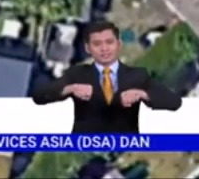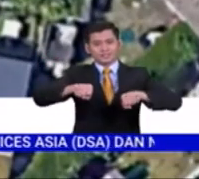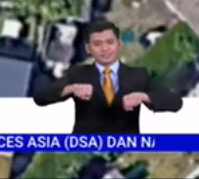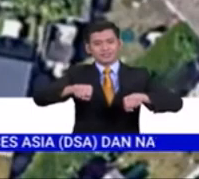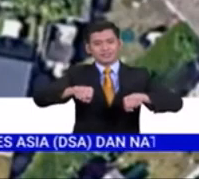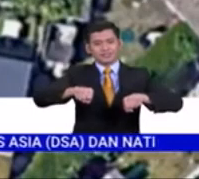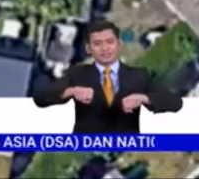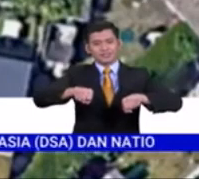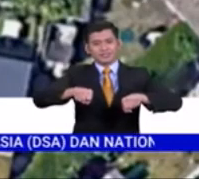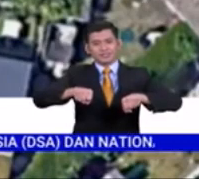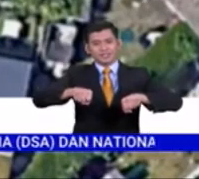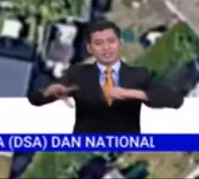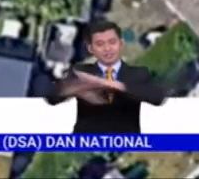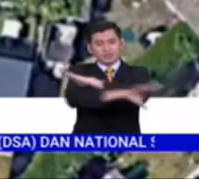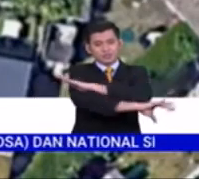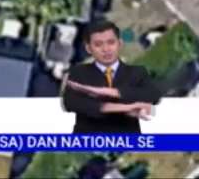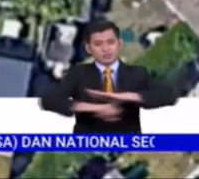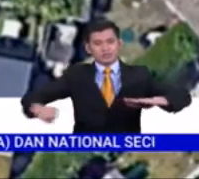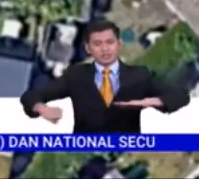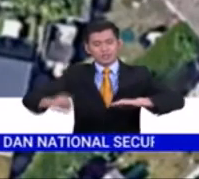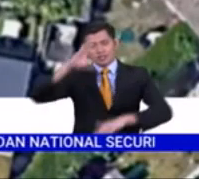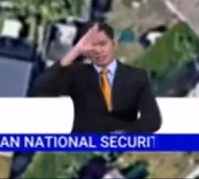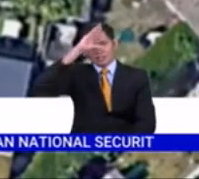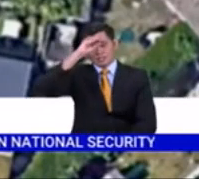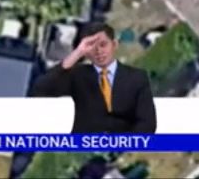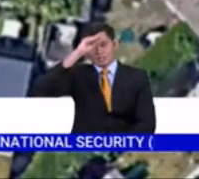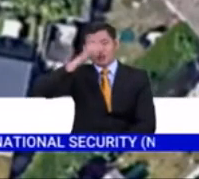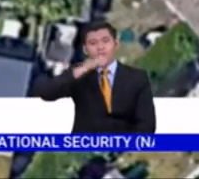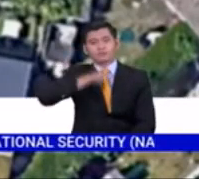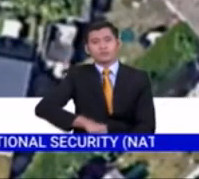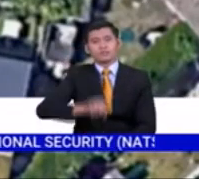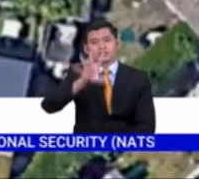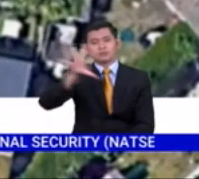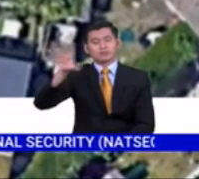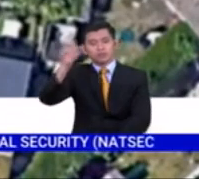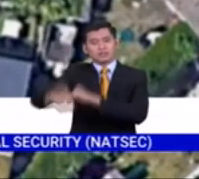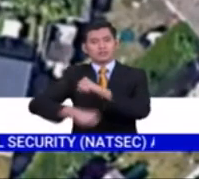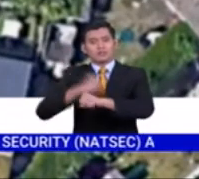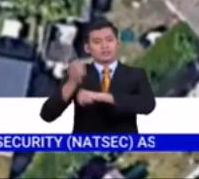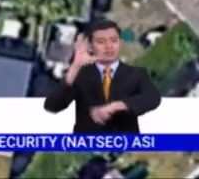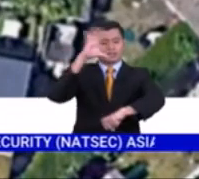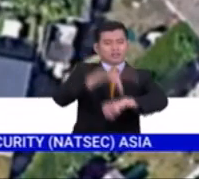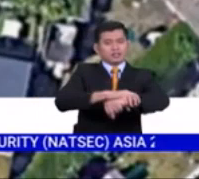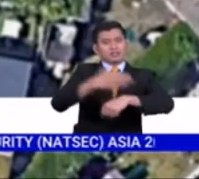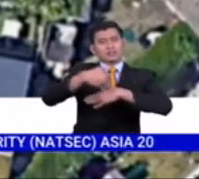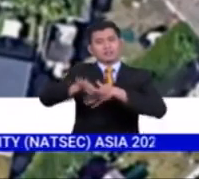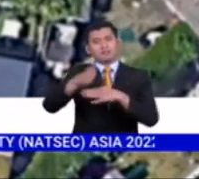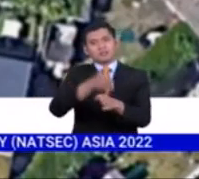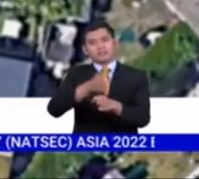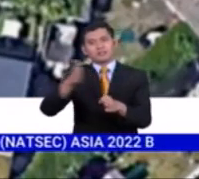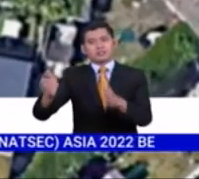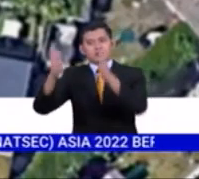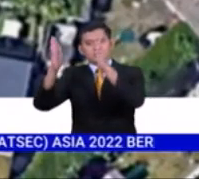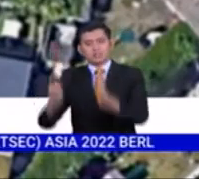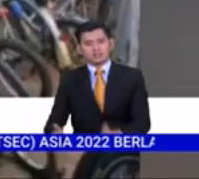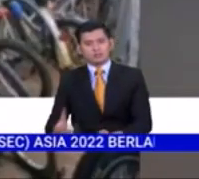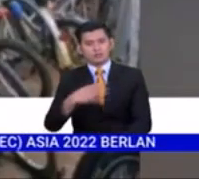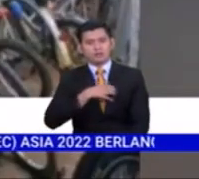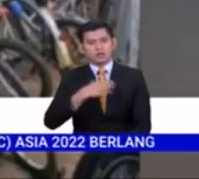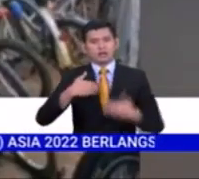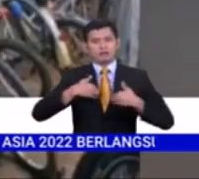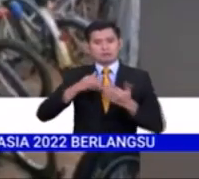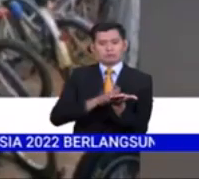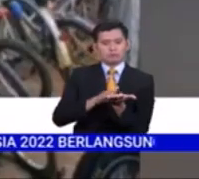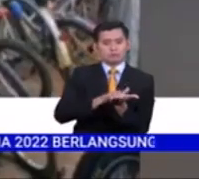buah basikal curi. Dan lelaki berusia 55 tahun itu ditahan selepas jiran-jirannya mengadu diganggu tikus yang